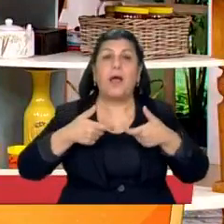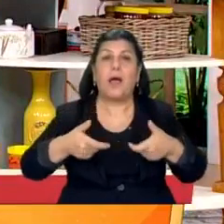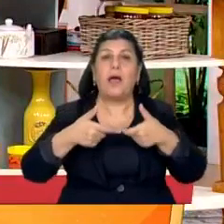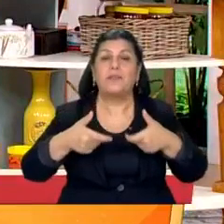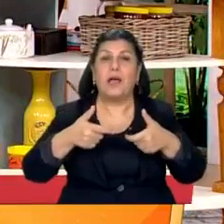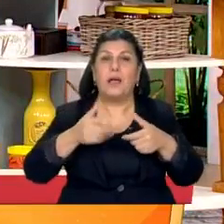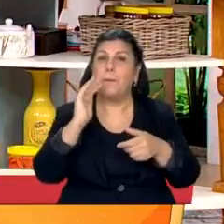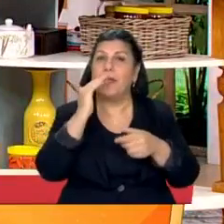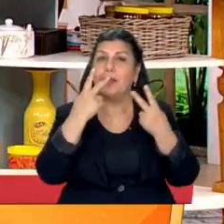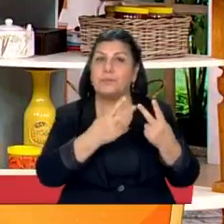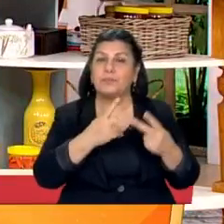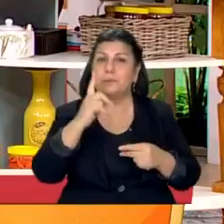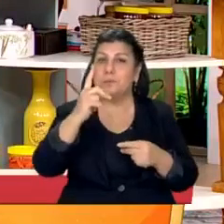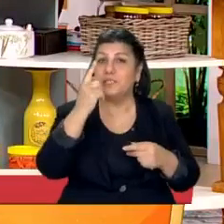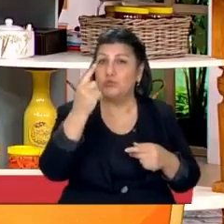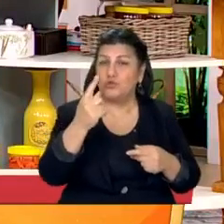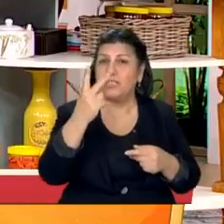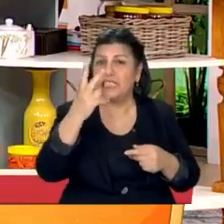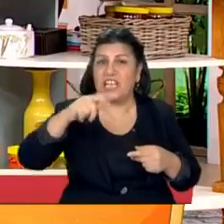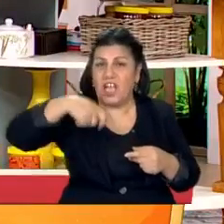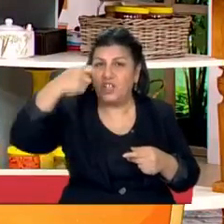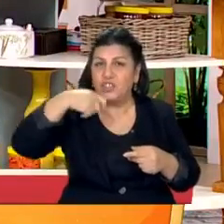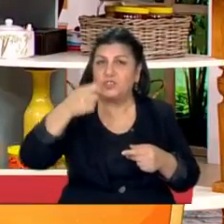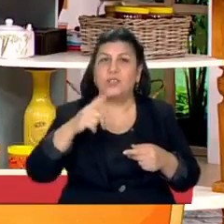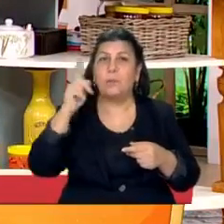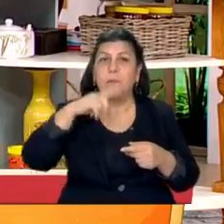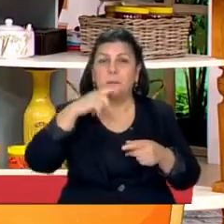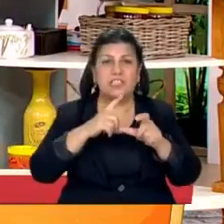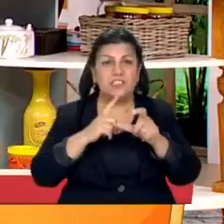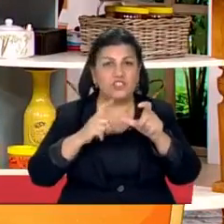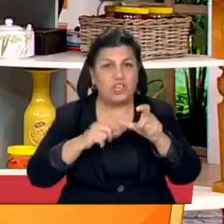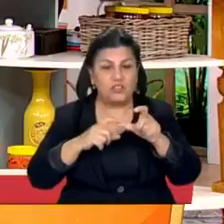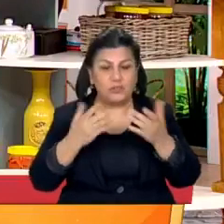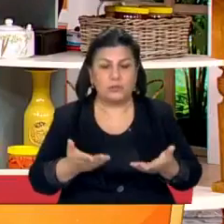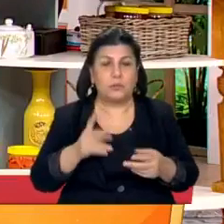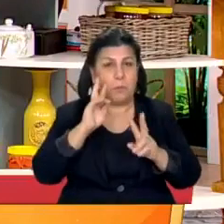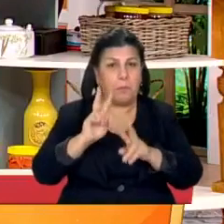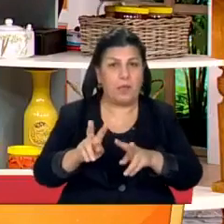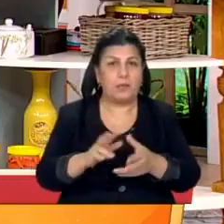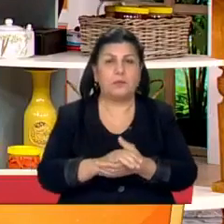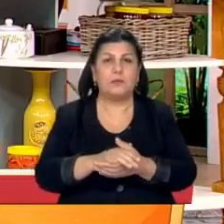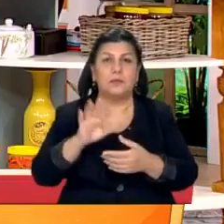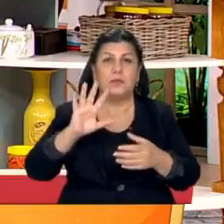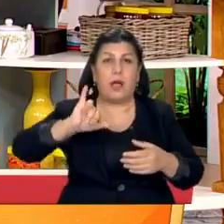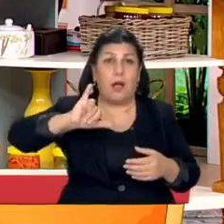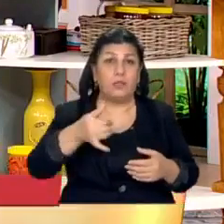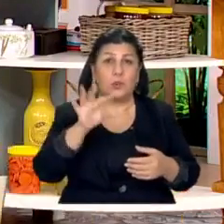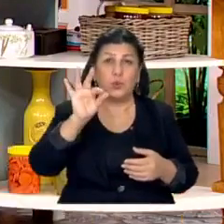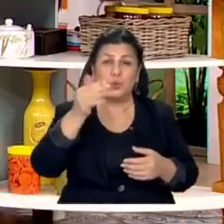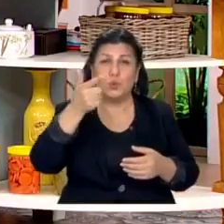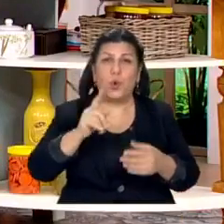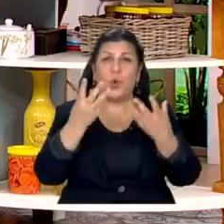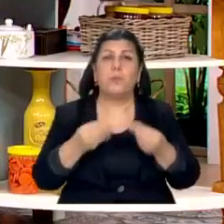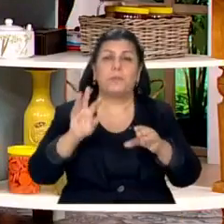peynirinin bir buçuk iki kaşık yani burada biber salçası da tuzunu gözönünde bulunduralım aşırı tuzlu olabiliyor